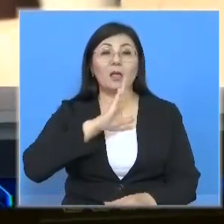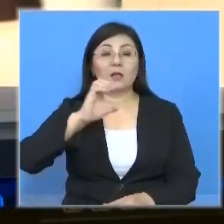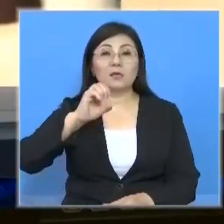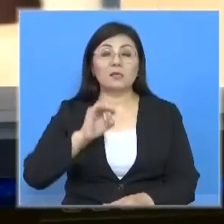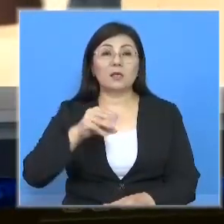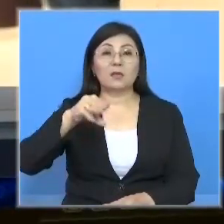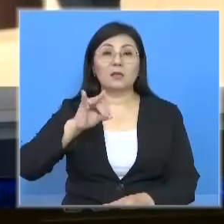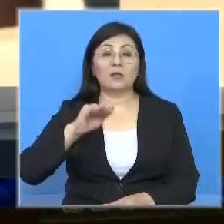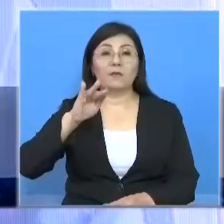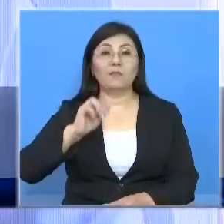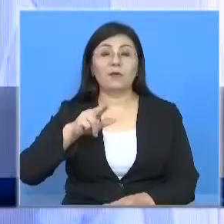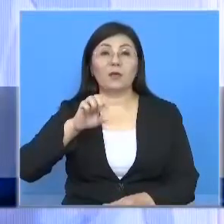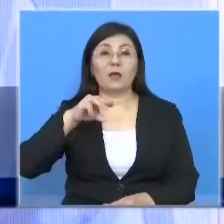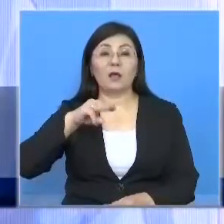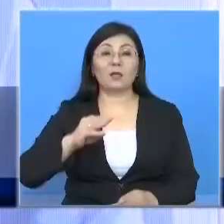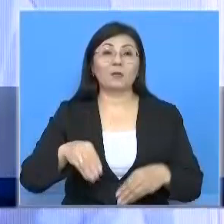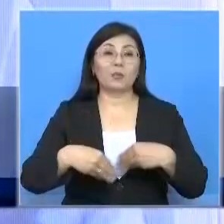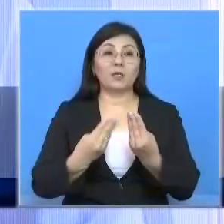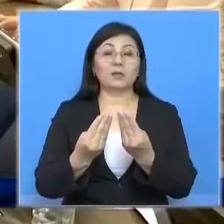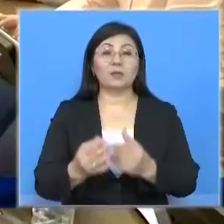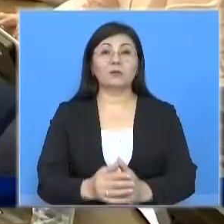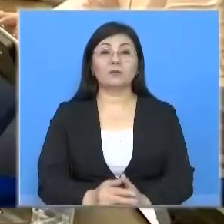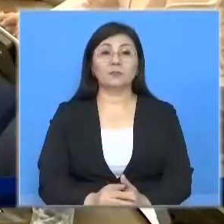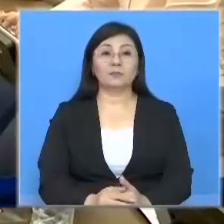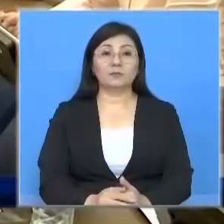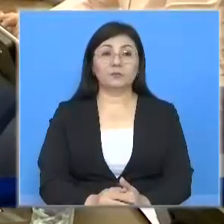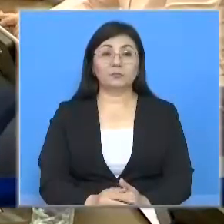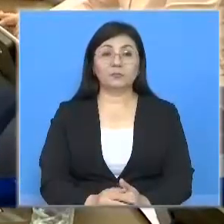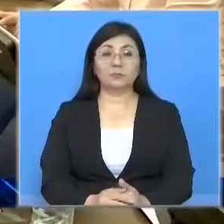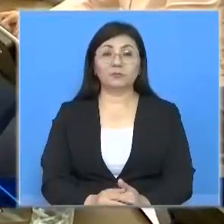табыстады. Райгүлен Шыбай, Арман Досмағанбетов, Руслан Елтаев, Ақтөбе телеарнасы.